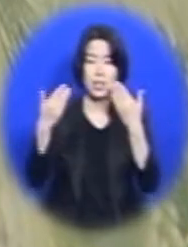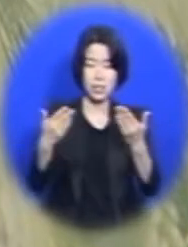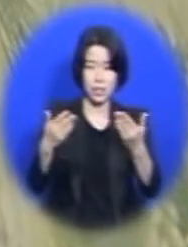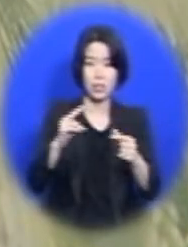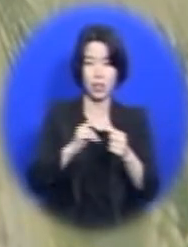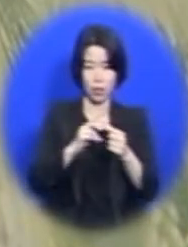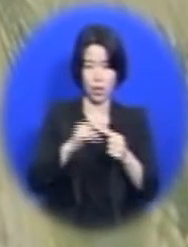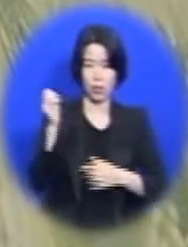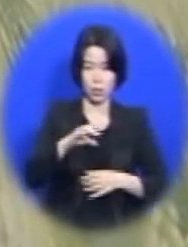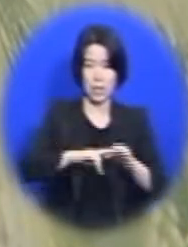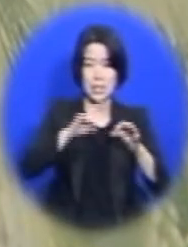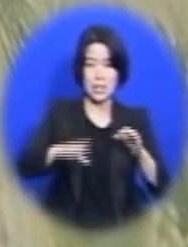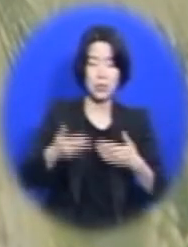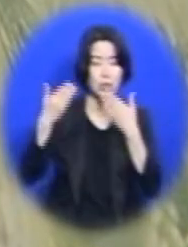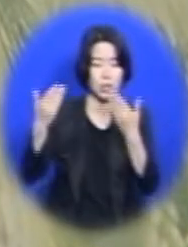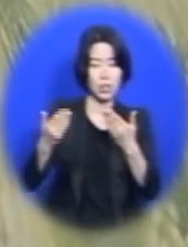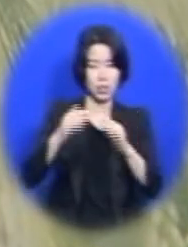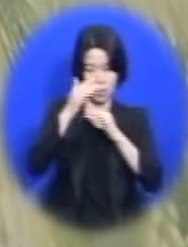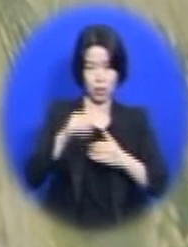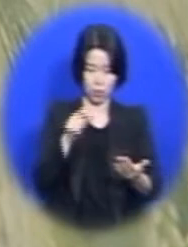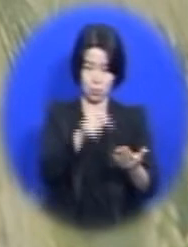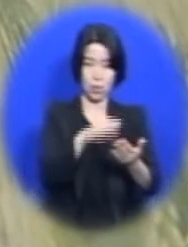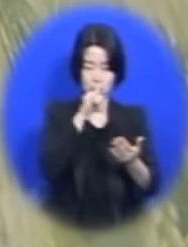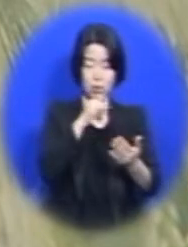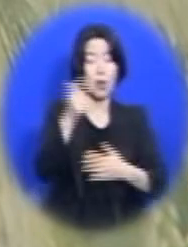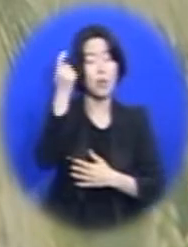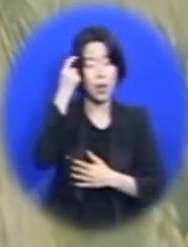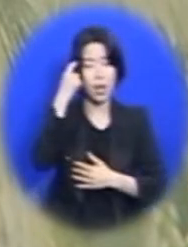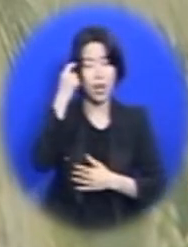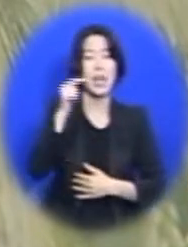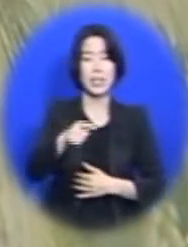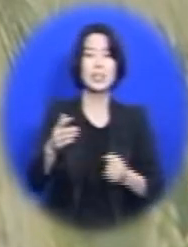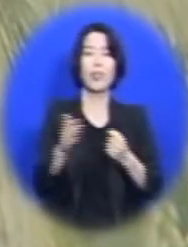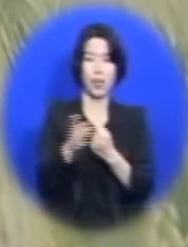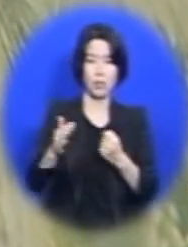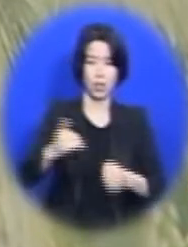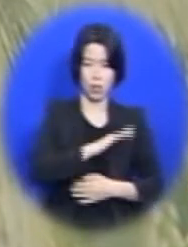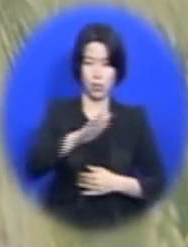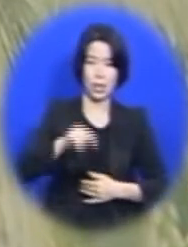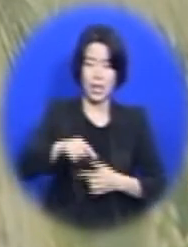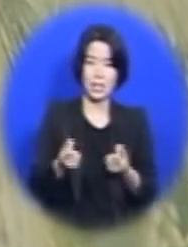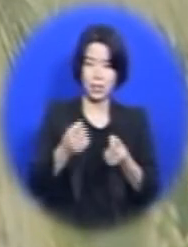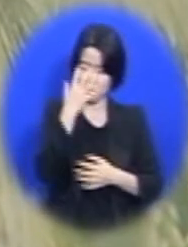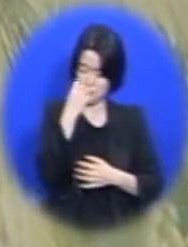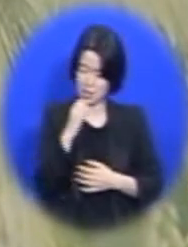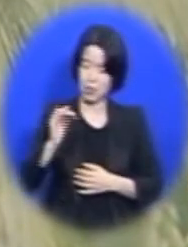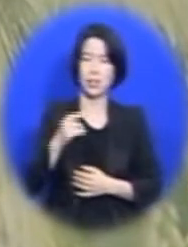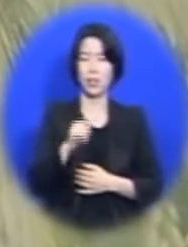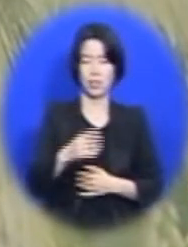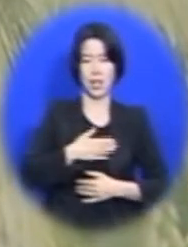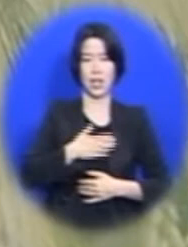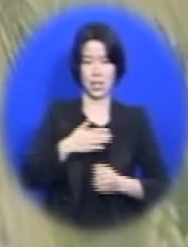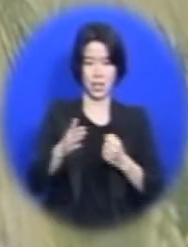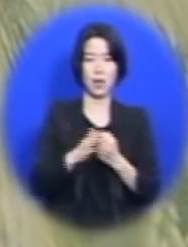것과 십일조 드리는 내용이 들어갑니다. 왜 그랬을까요? 그것 때문에 우리가 이렇게 비참하게 된 것을